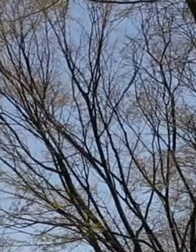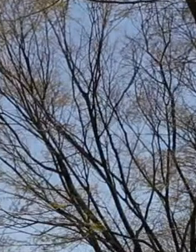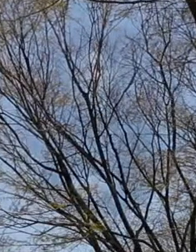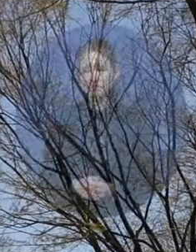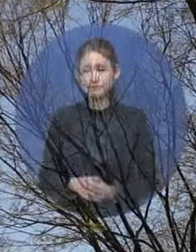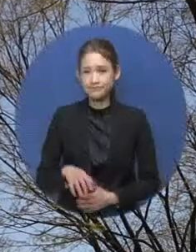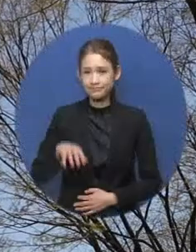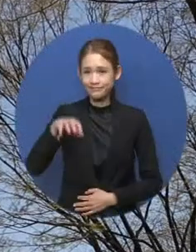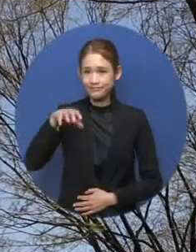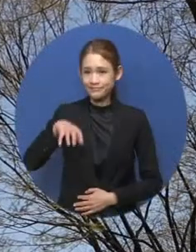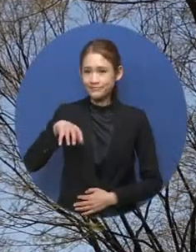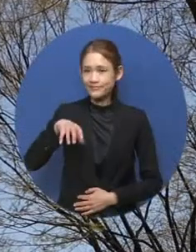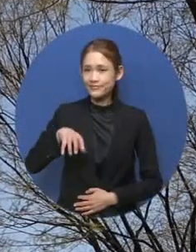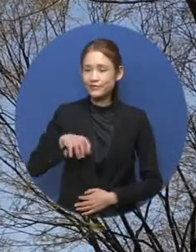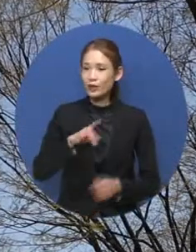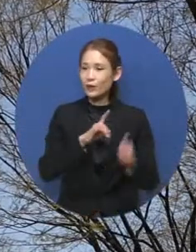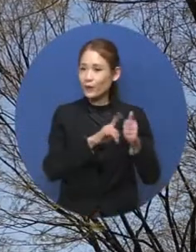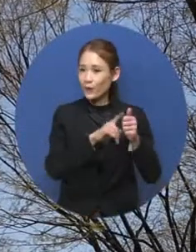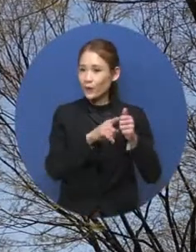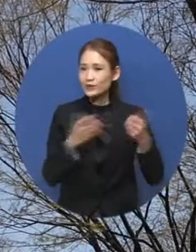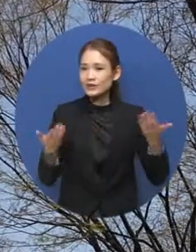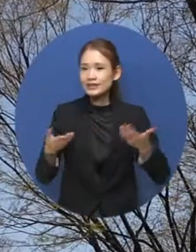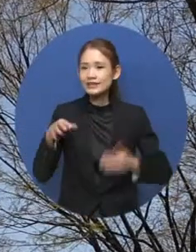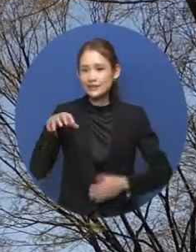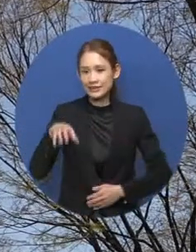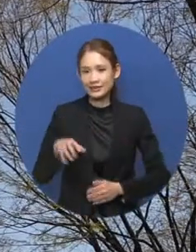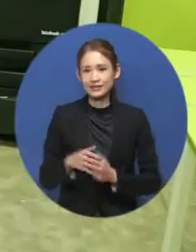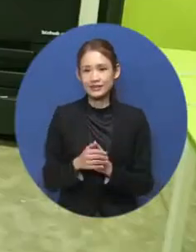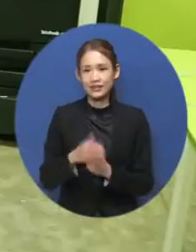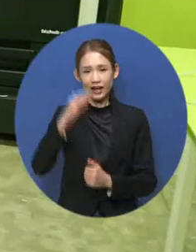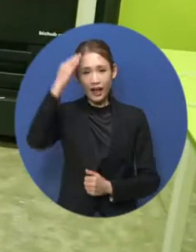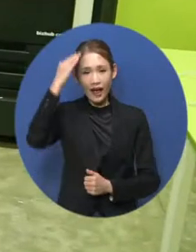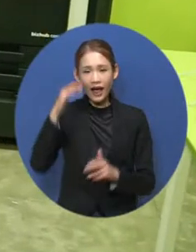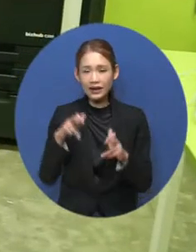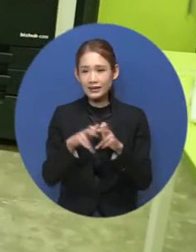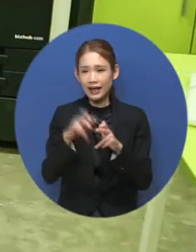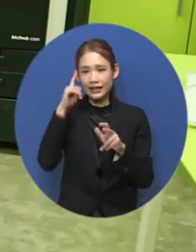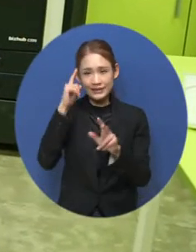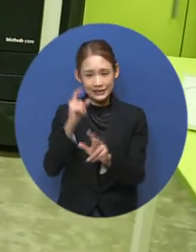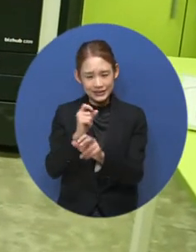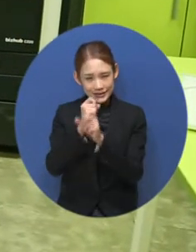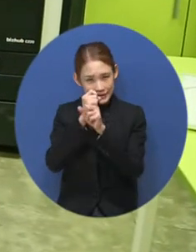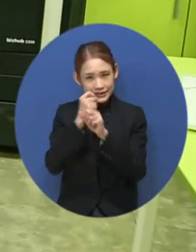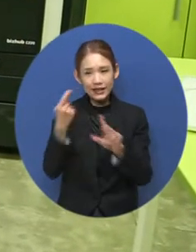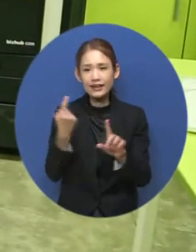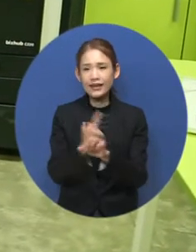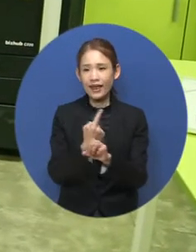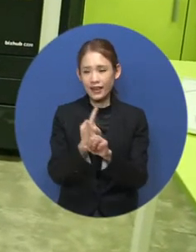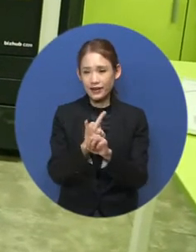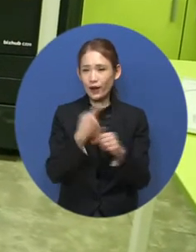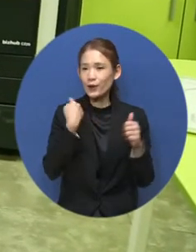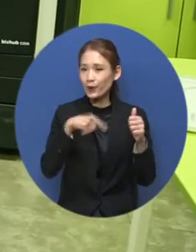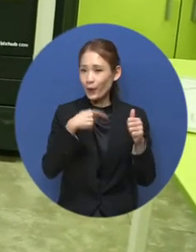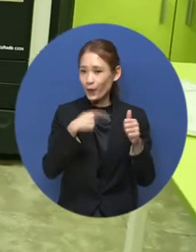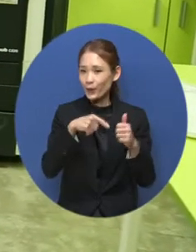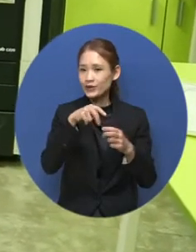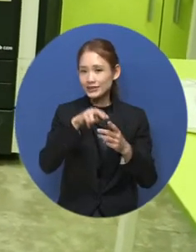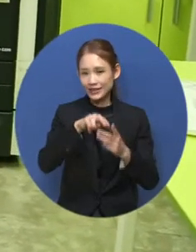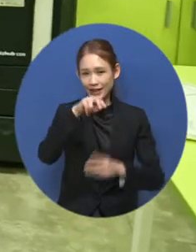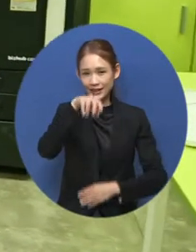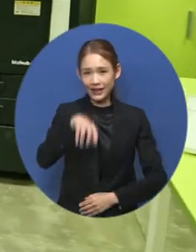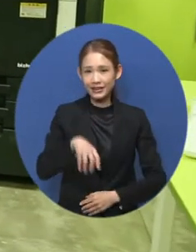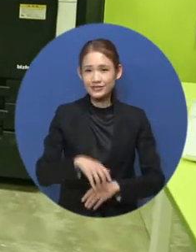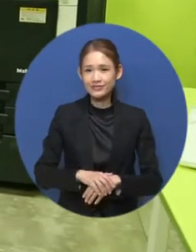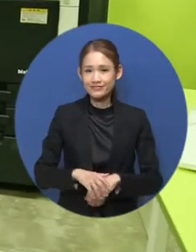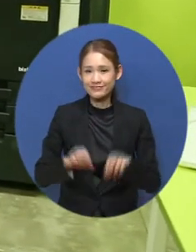이곳이 바로 오늘 원준 씨의 일터, 한국 장애인식 개선 교육센터입니다. 아, 오셨어요? 와, 안녕하세요.